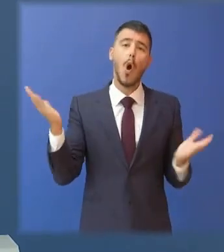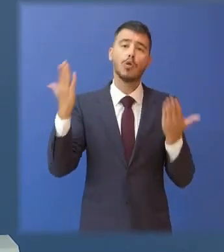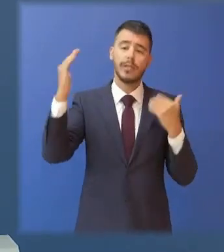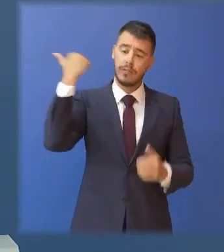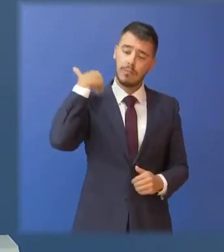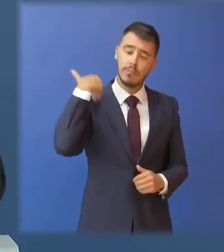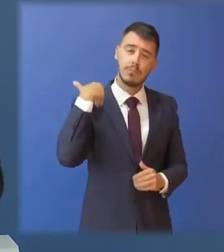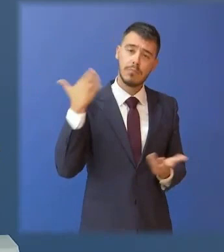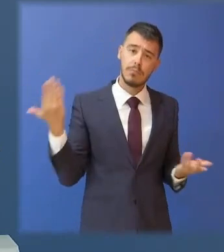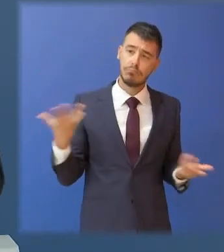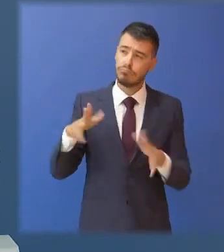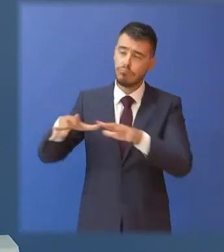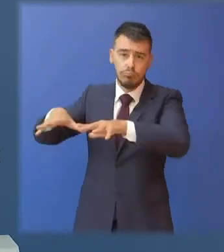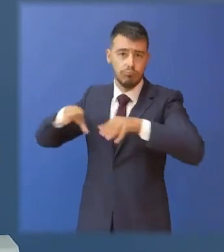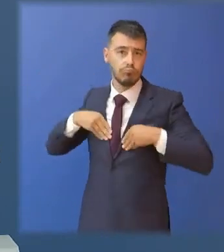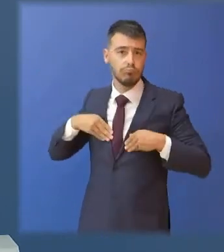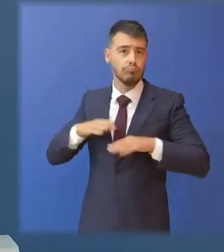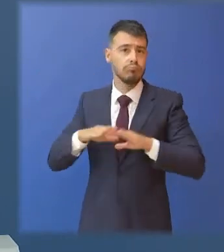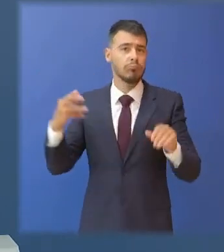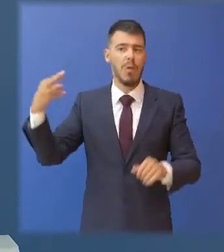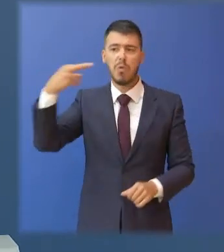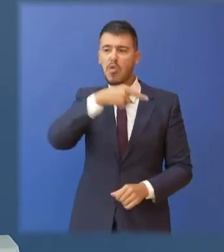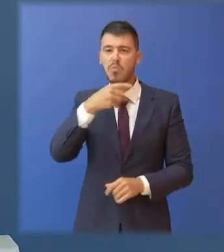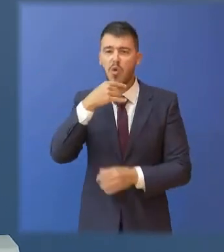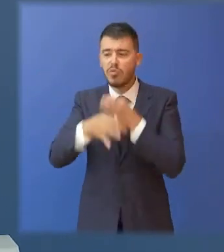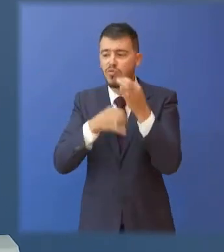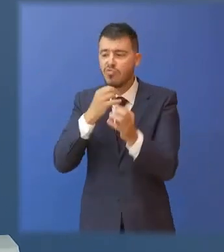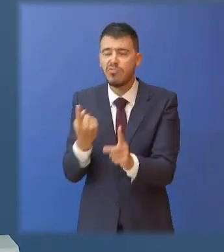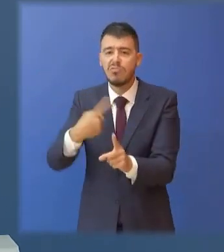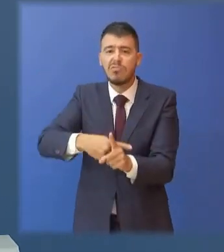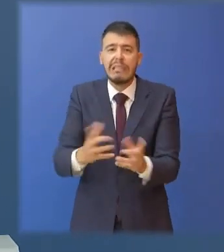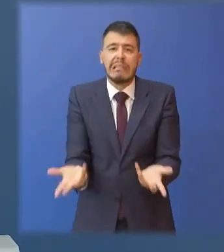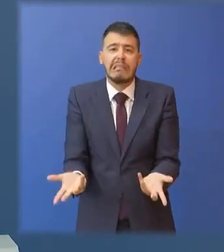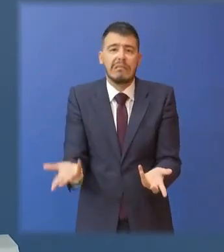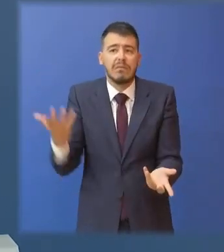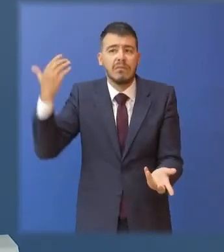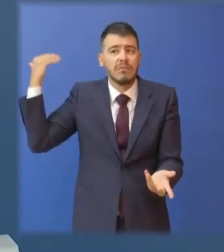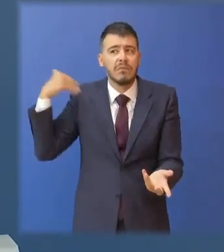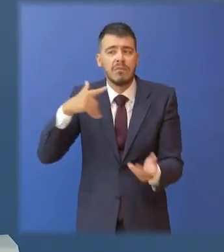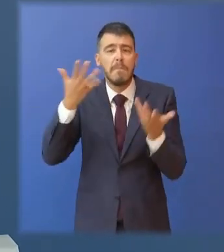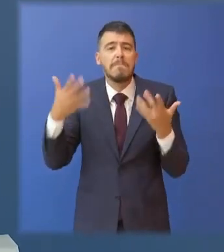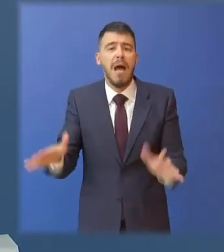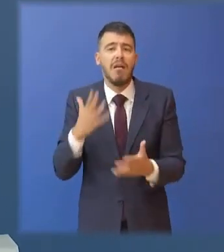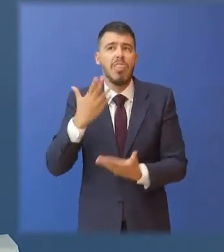ουσίας, δεν θα το αρνηθούμε. Ο Πρωθυπουργός δεν έχει να προσθέσει κάτι παραπάνω σε αυτήν την ιστορία, έχει τοποθετηθεί δημόσια.